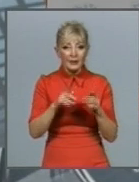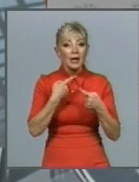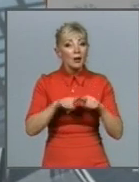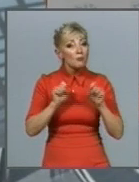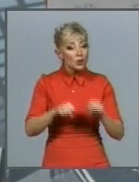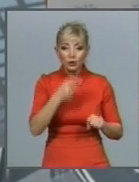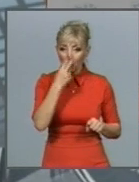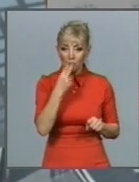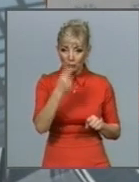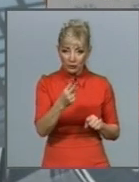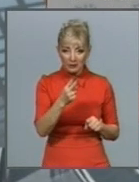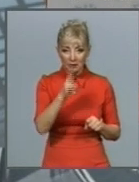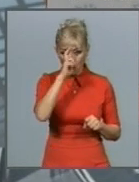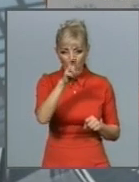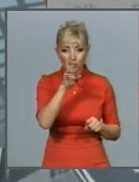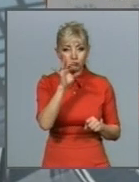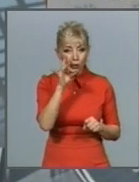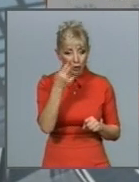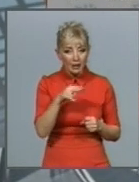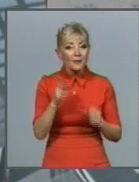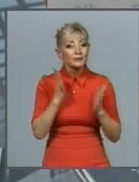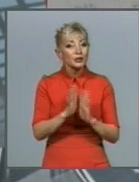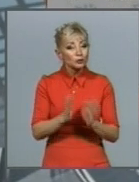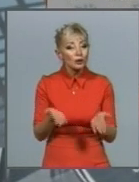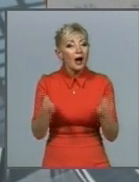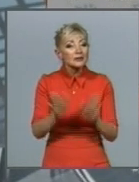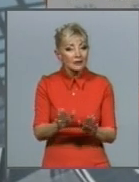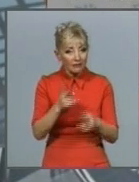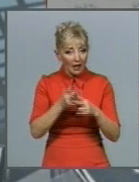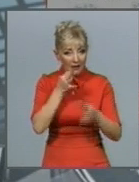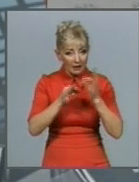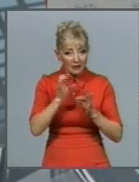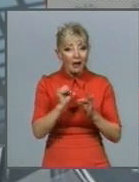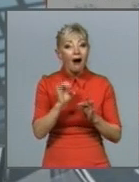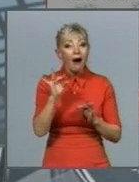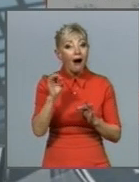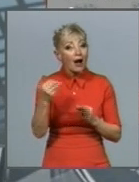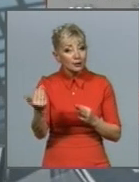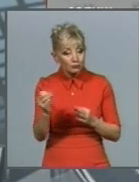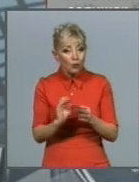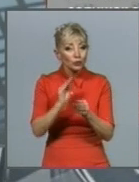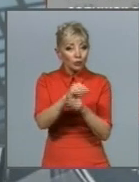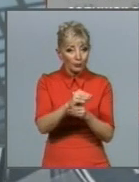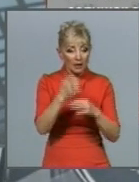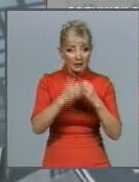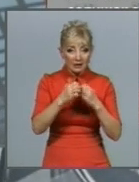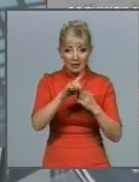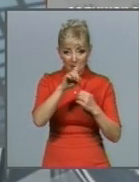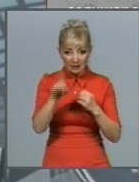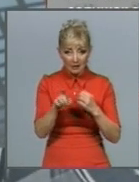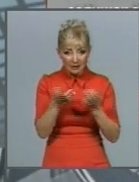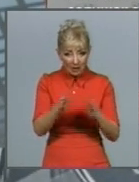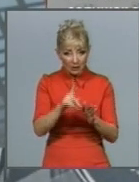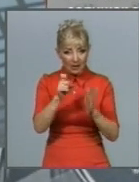можна побачити не тільки поточний залишок у певній лікарні, а й його приріст за добу, середній залишок за 7 днів,